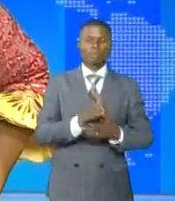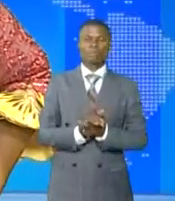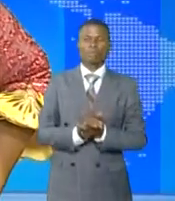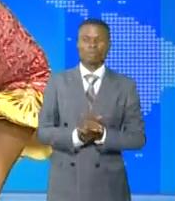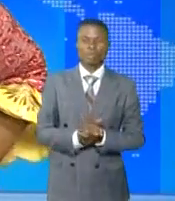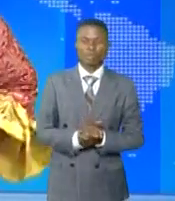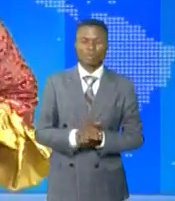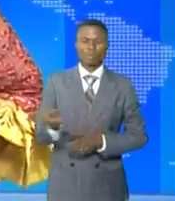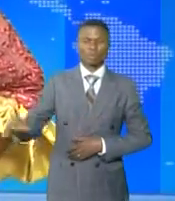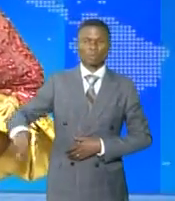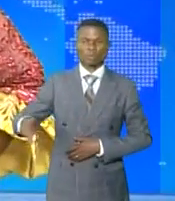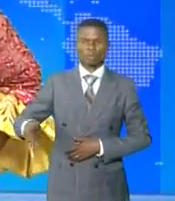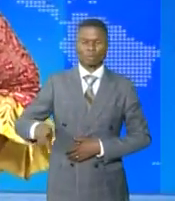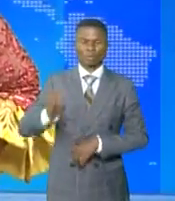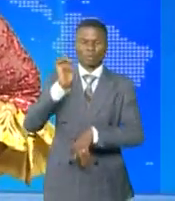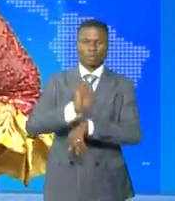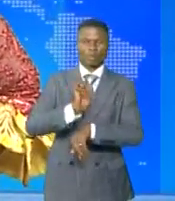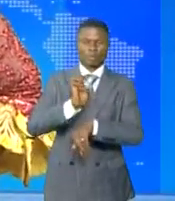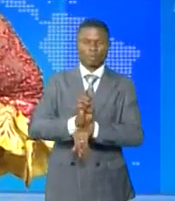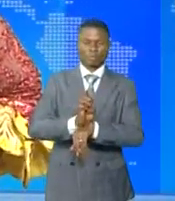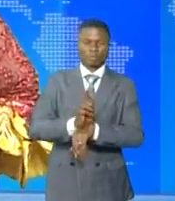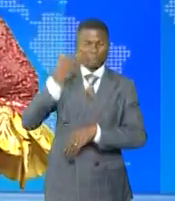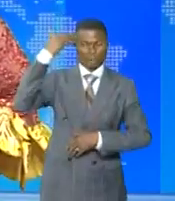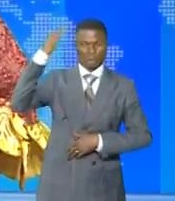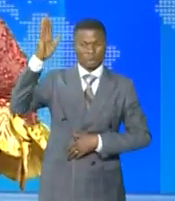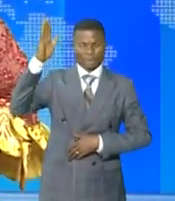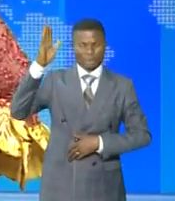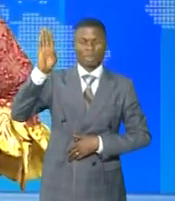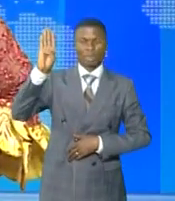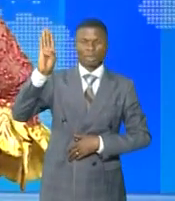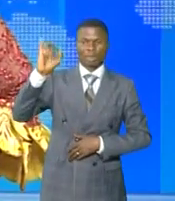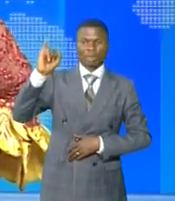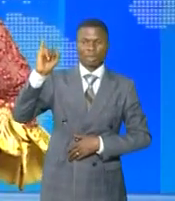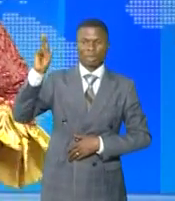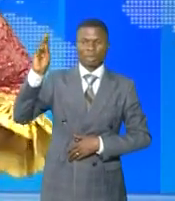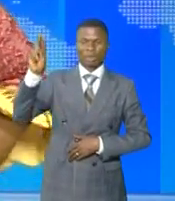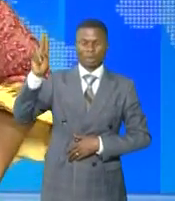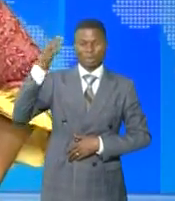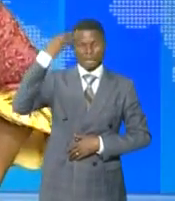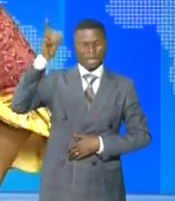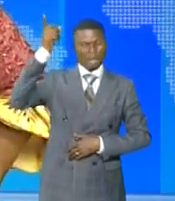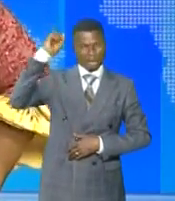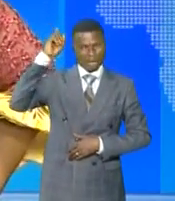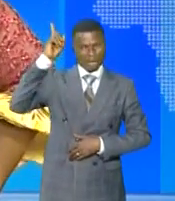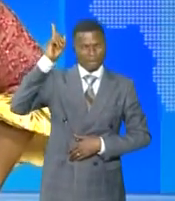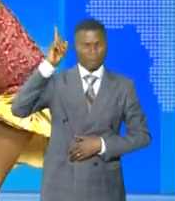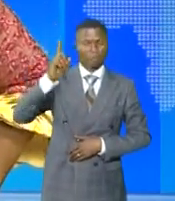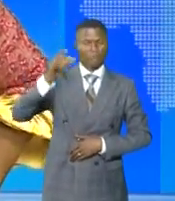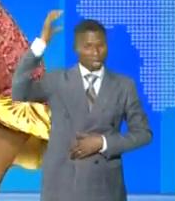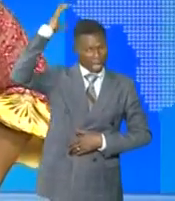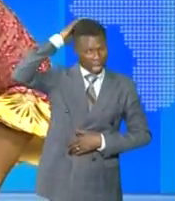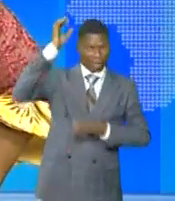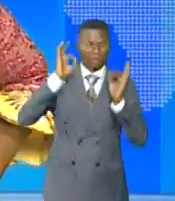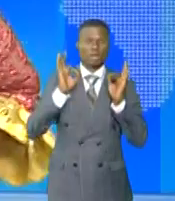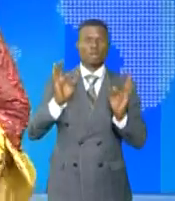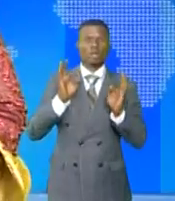La province ecclésiastique de Mbandaka Bikoro dans l'ex-Grand Équateur a un nouvel archevêque. Il a